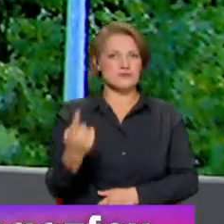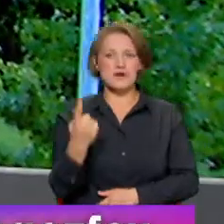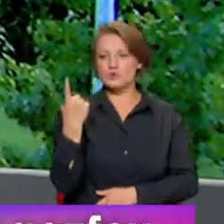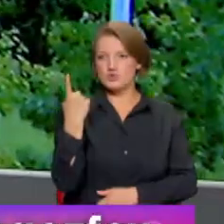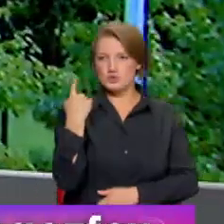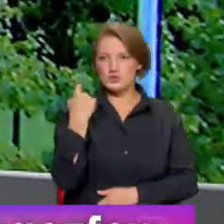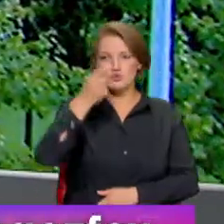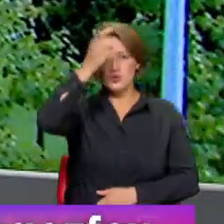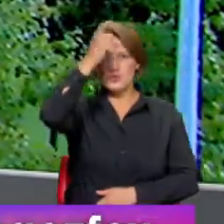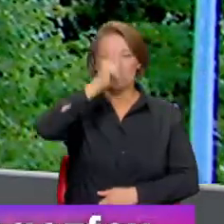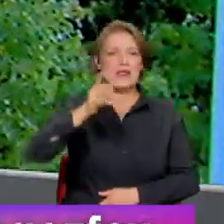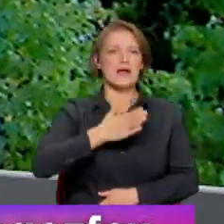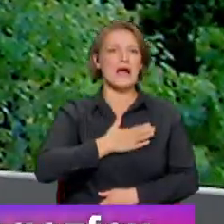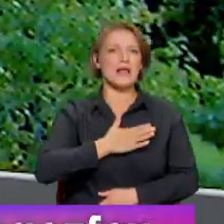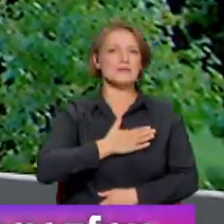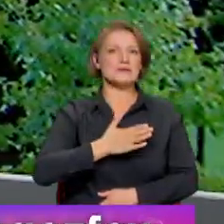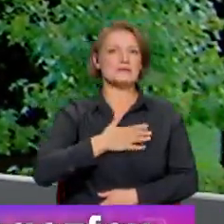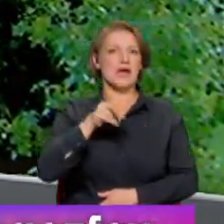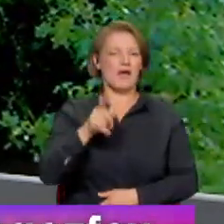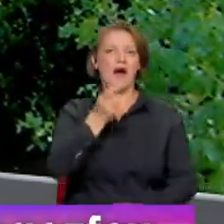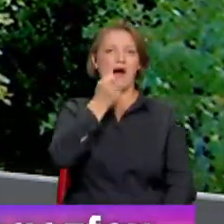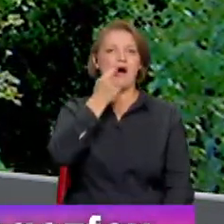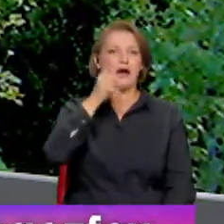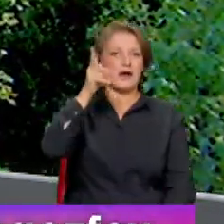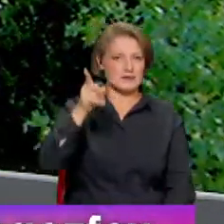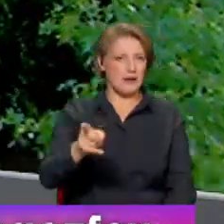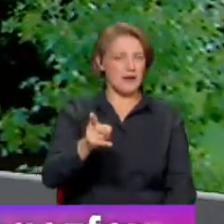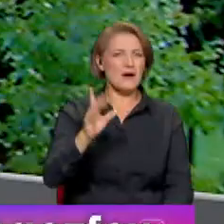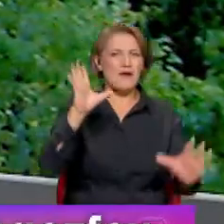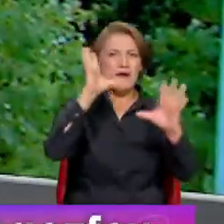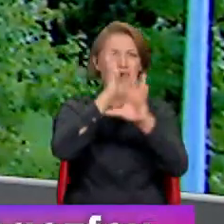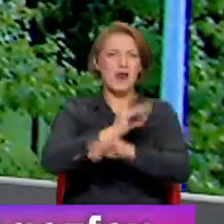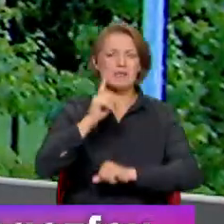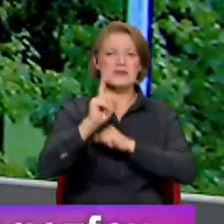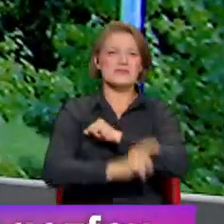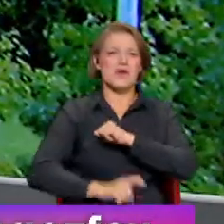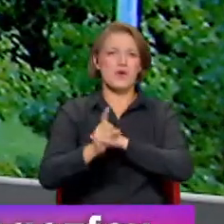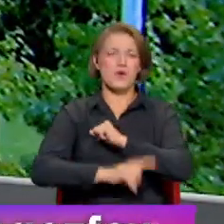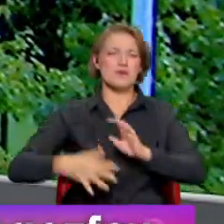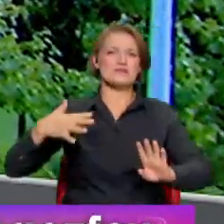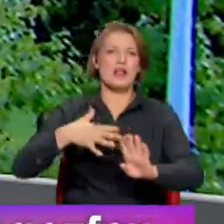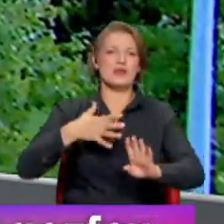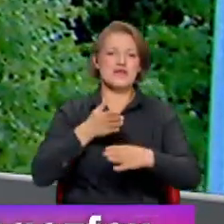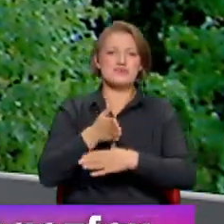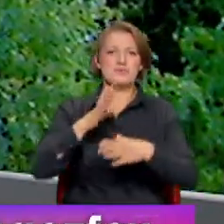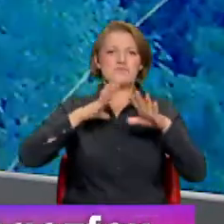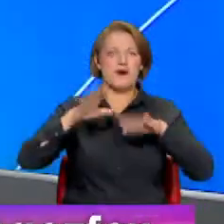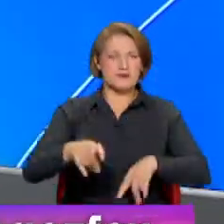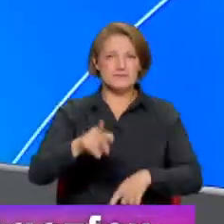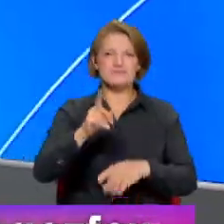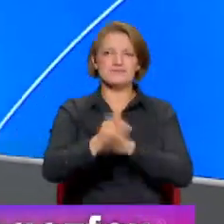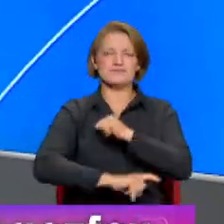dün Türkiye'nin kalbinde Ankara başkentte karanlık bir terör saldırısı girişimi vardı. Terör